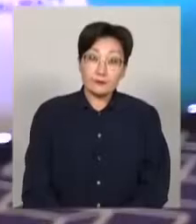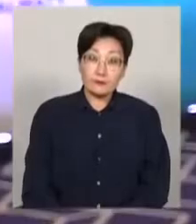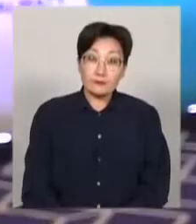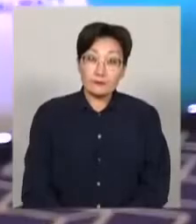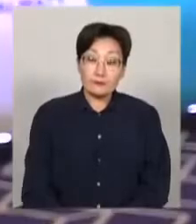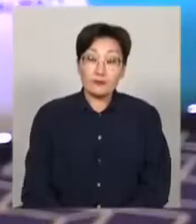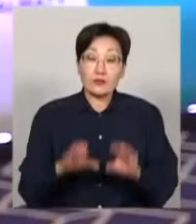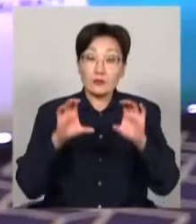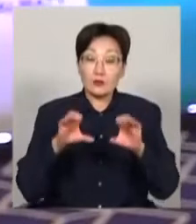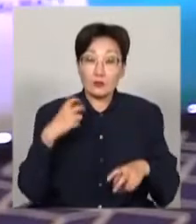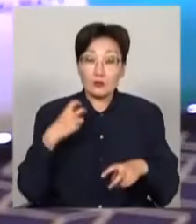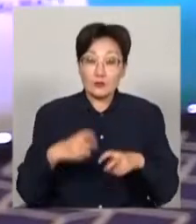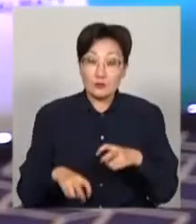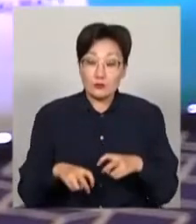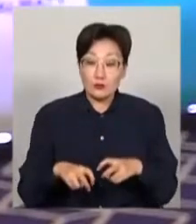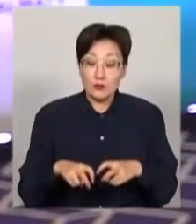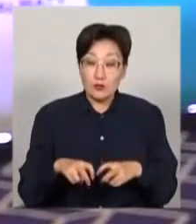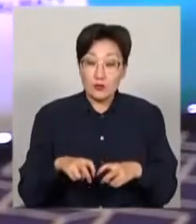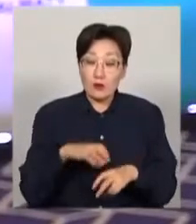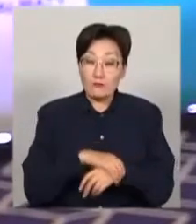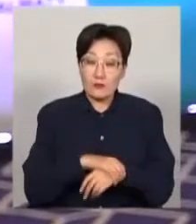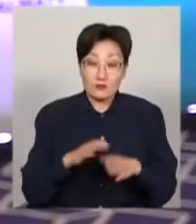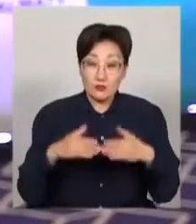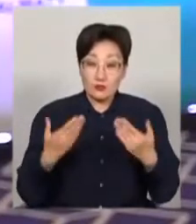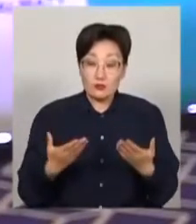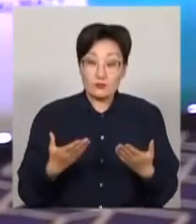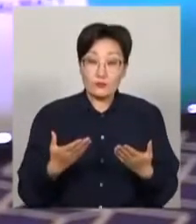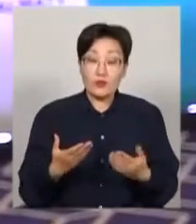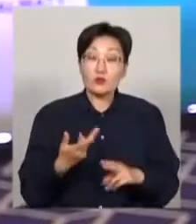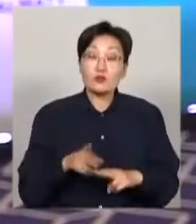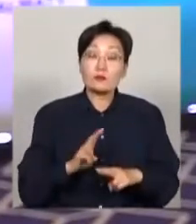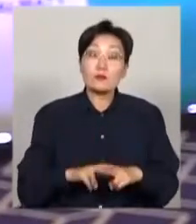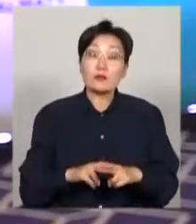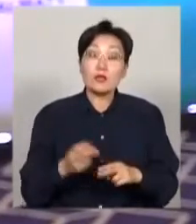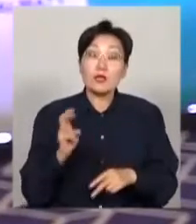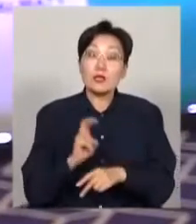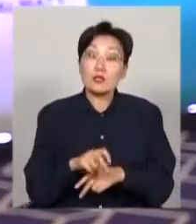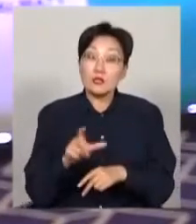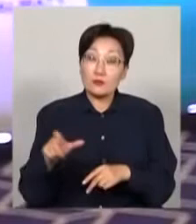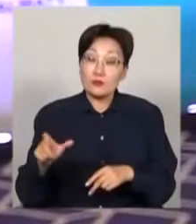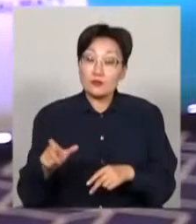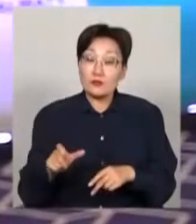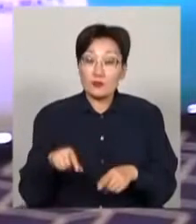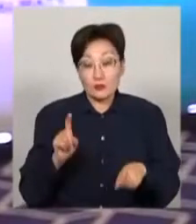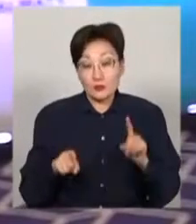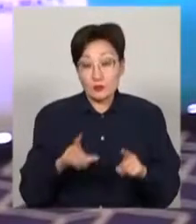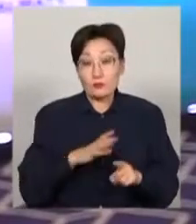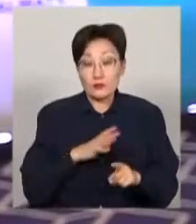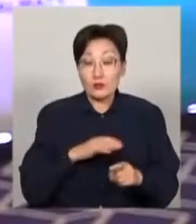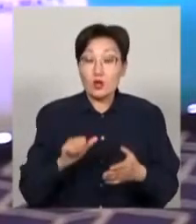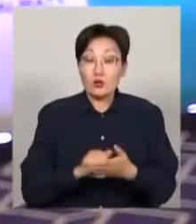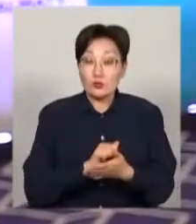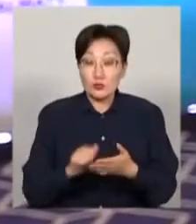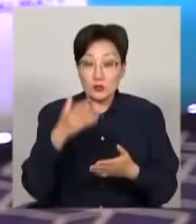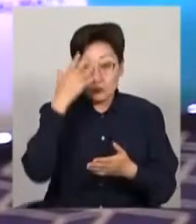Заң бұзушылықтар, ану айтқанда үлкен заң бұзушылықтар жоқ, шынын айту керек. Себебі келіп жатқан адамдар кейде болады, мысалы, құжаттарын